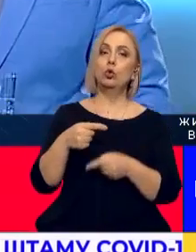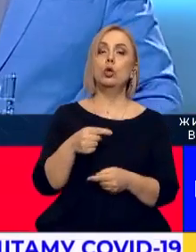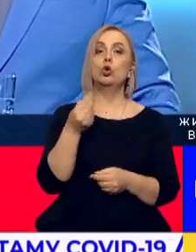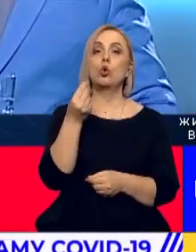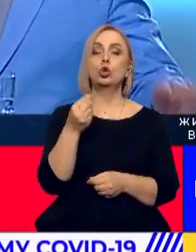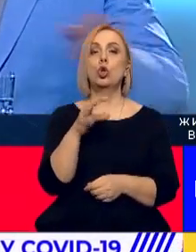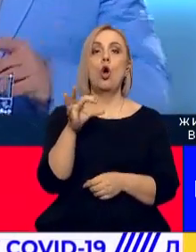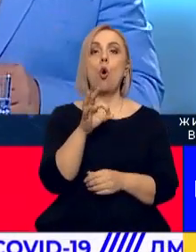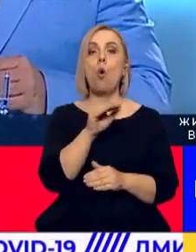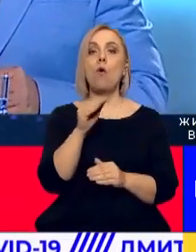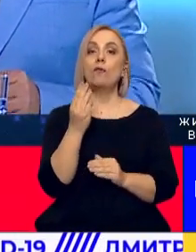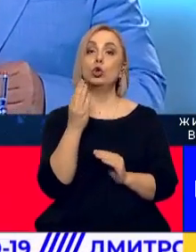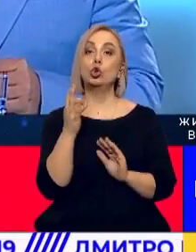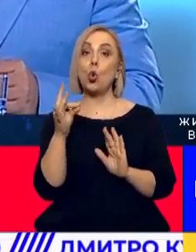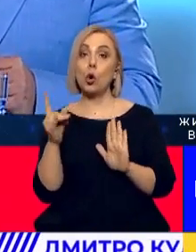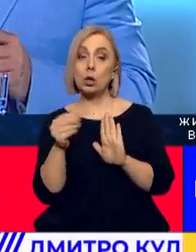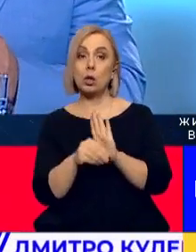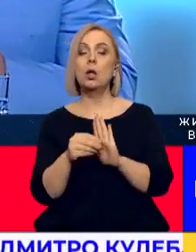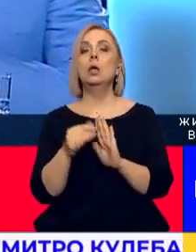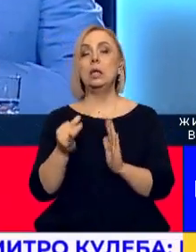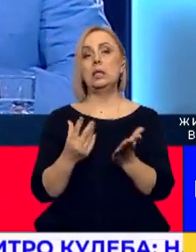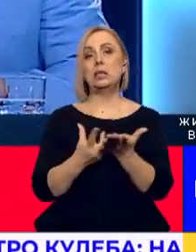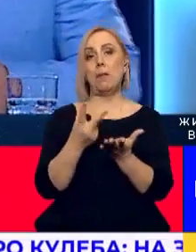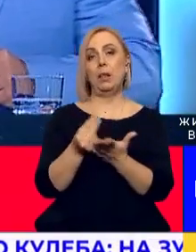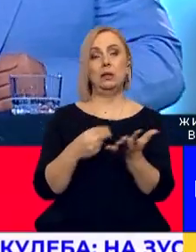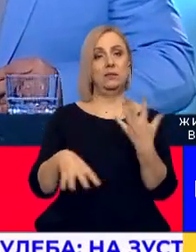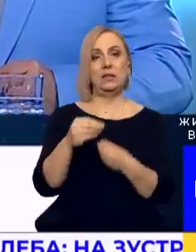Дякую дуже. Дякую. Це була програма «Ексклюзив». Олег Ляшко був сьогодні з нами.